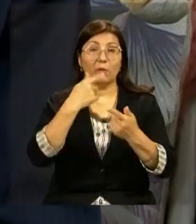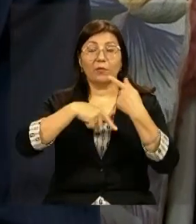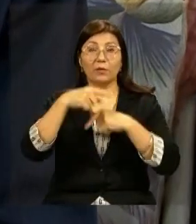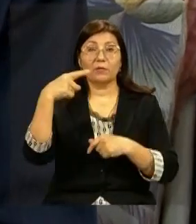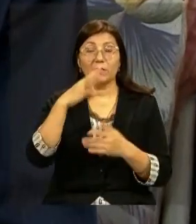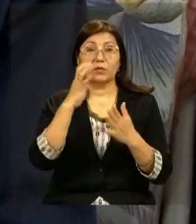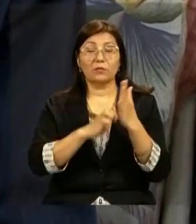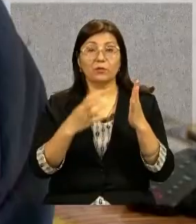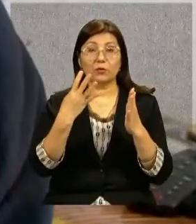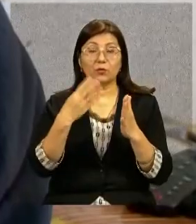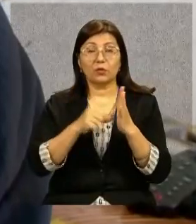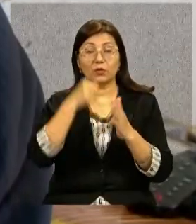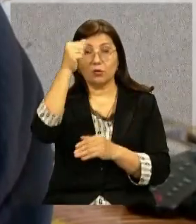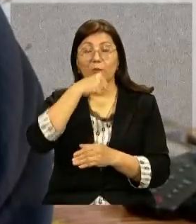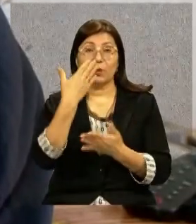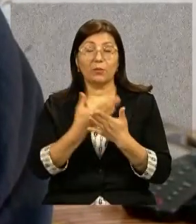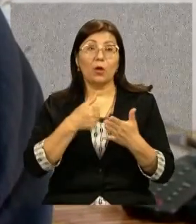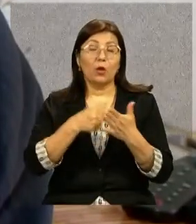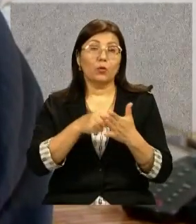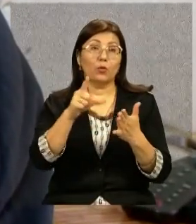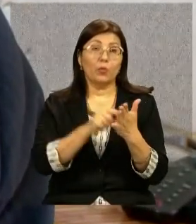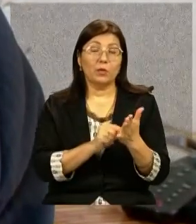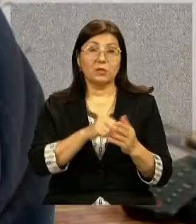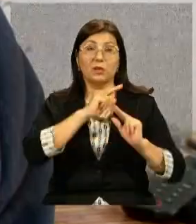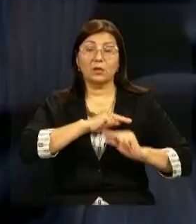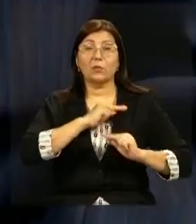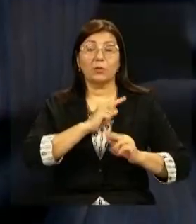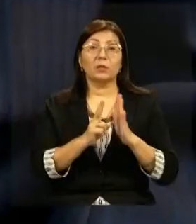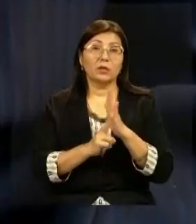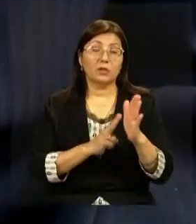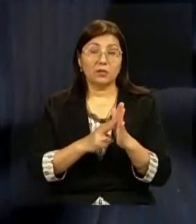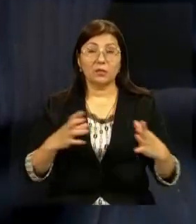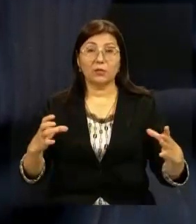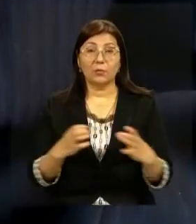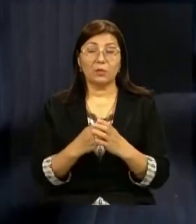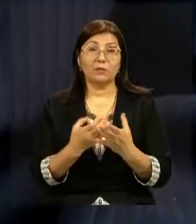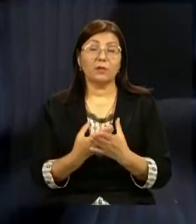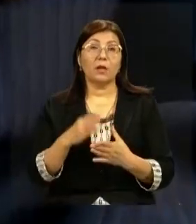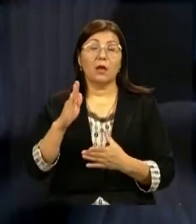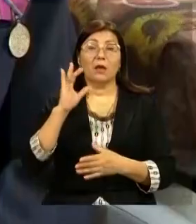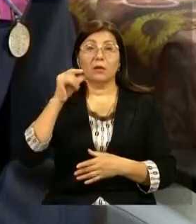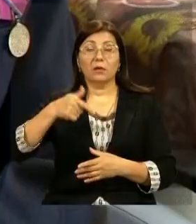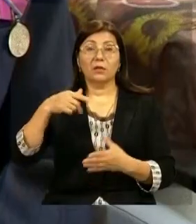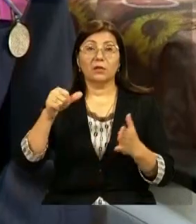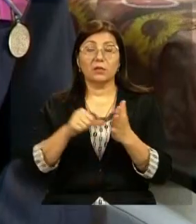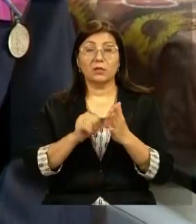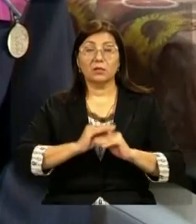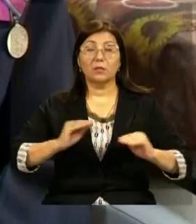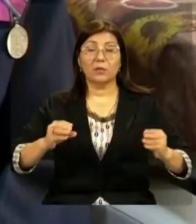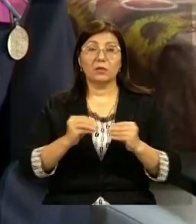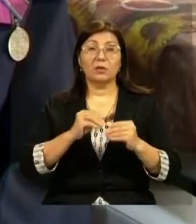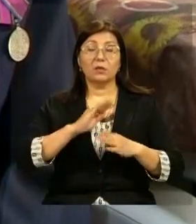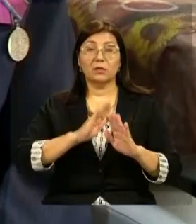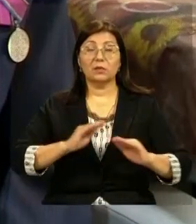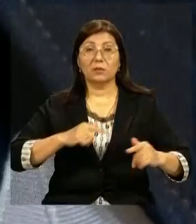1946 году. И вплоть до выхода на пенсию более 40 лет проработал в железнодорожной сфере. У Василия Грецкого 6 внуков и 10 правнуков.